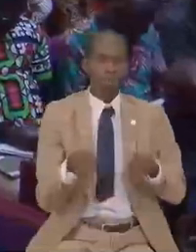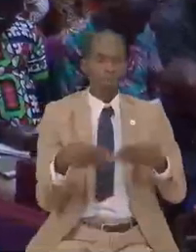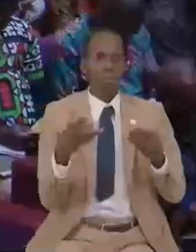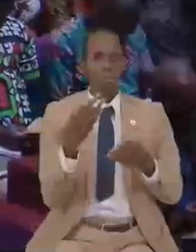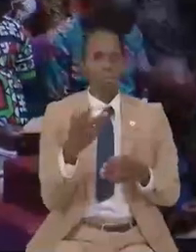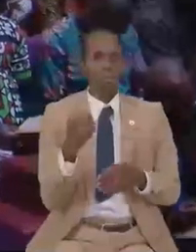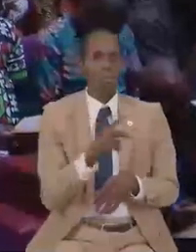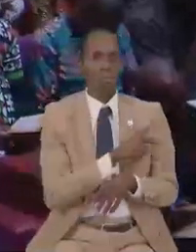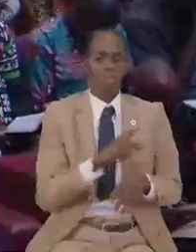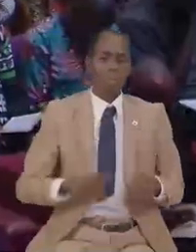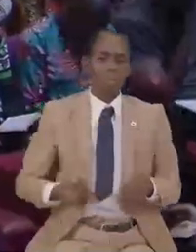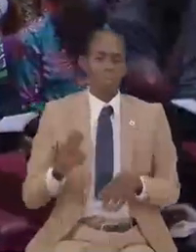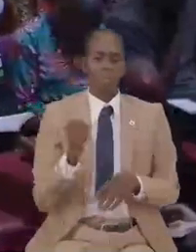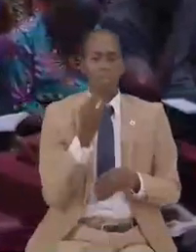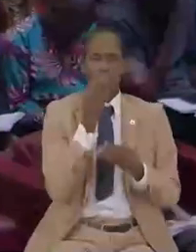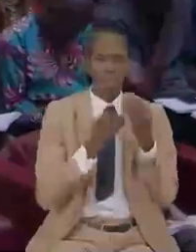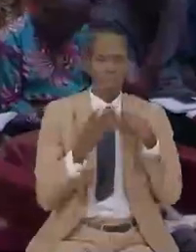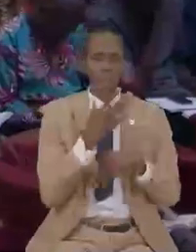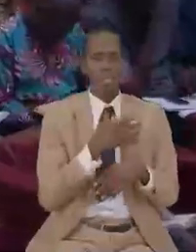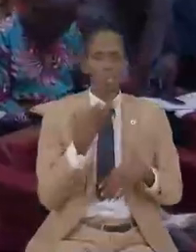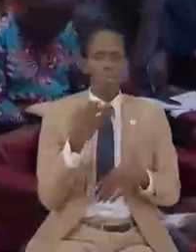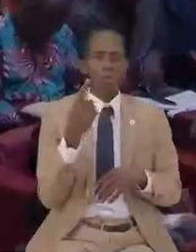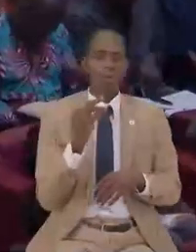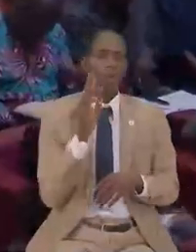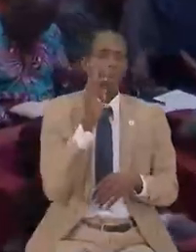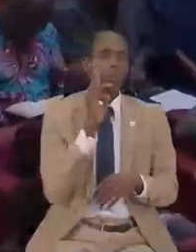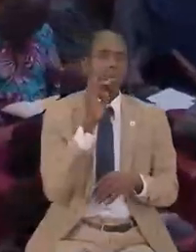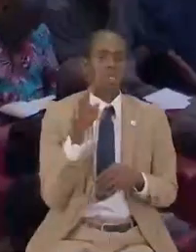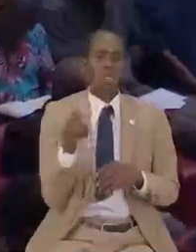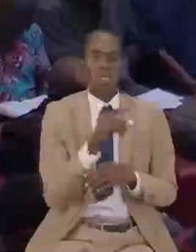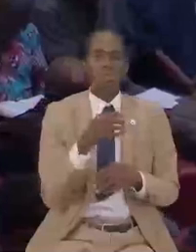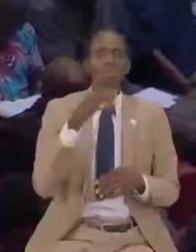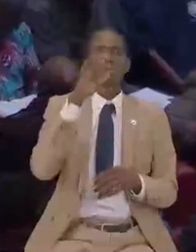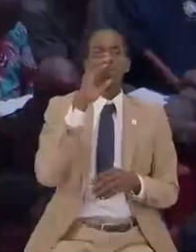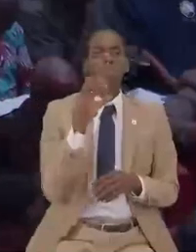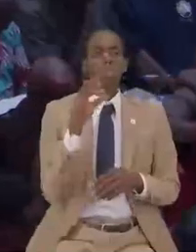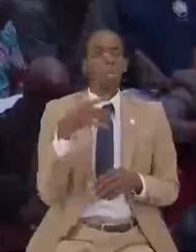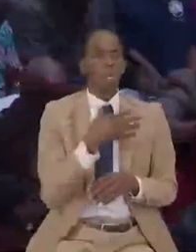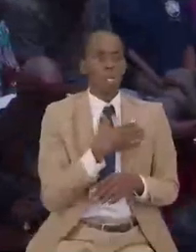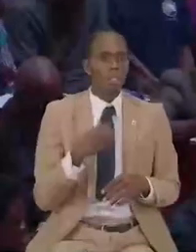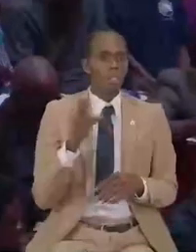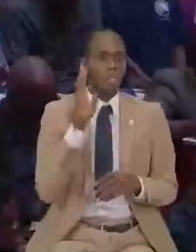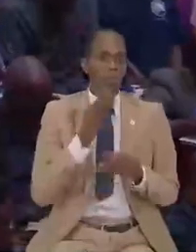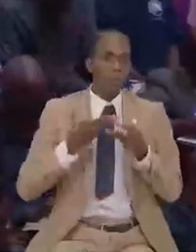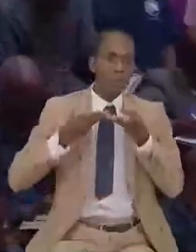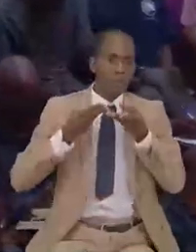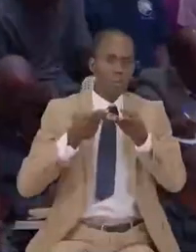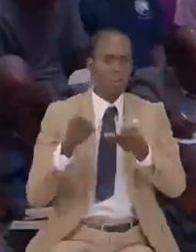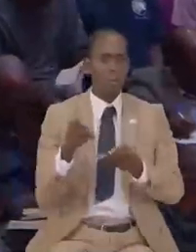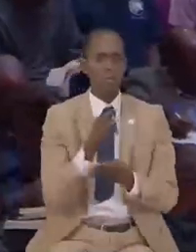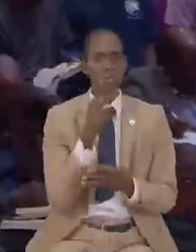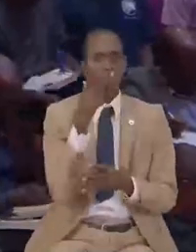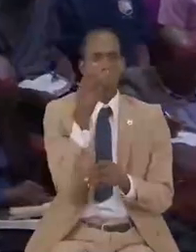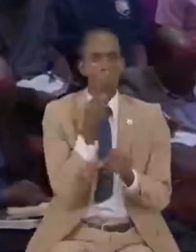table et du vin dont il buvait, voulant les élever pendant 3 années, au bout